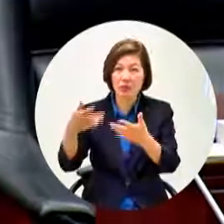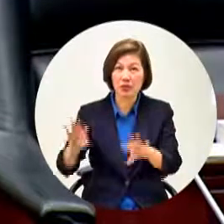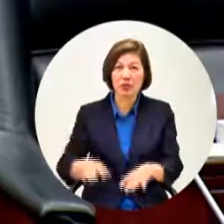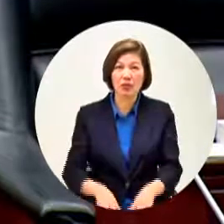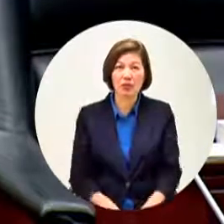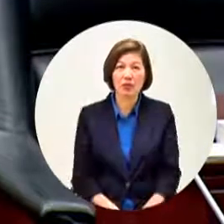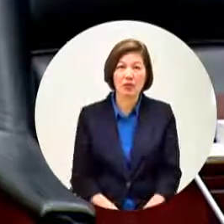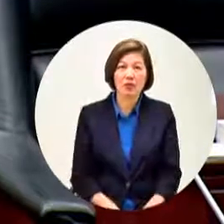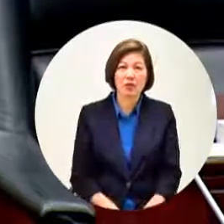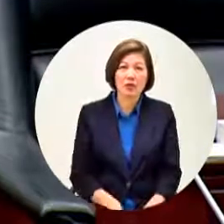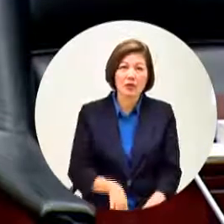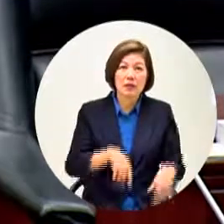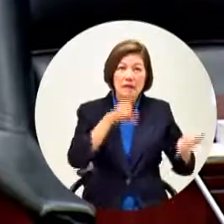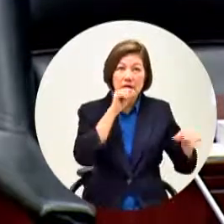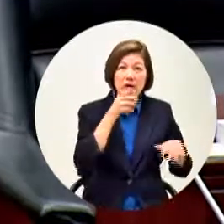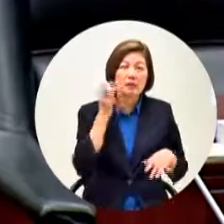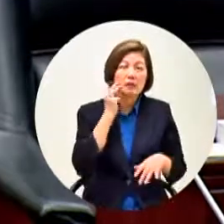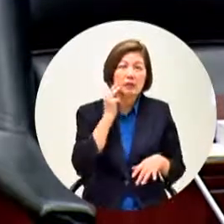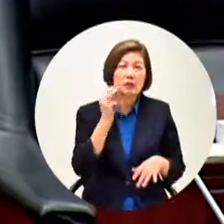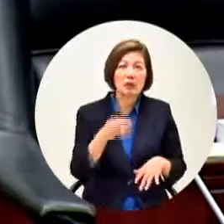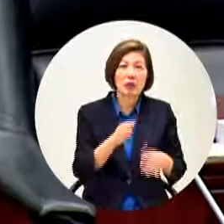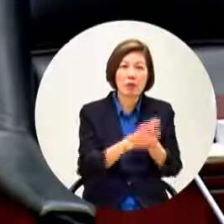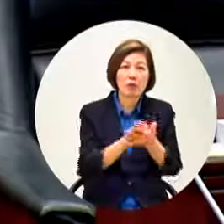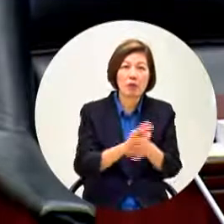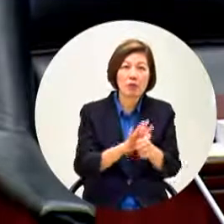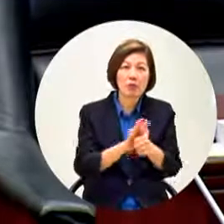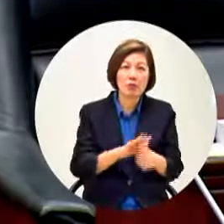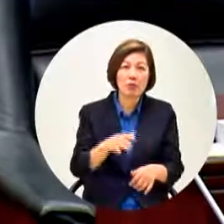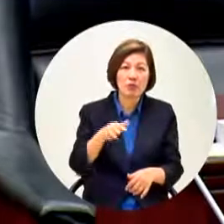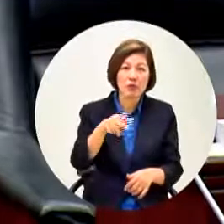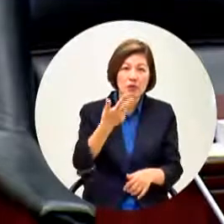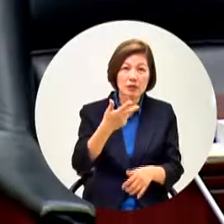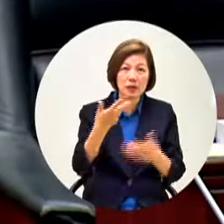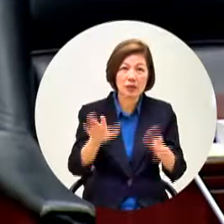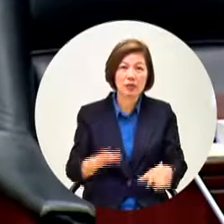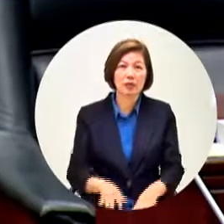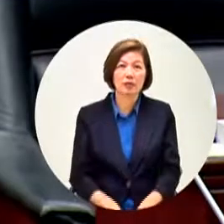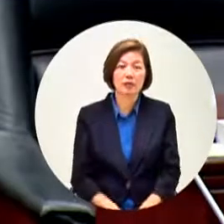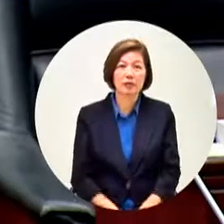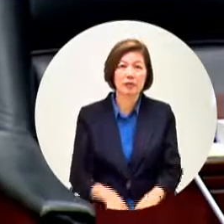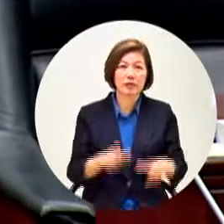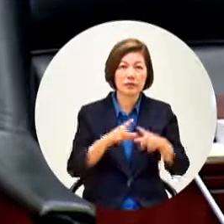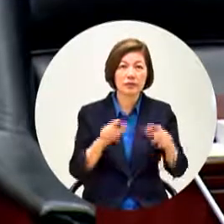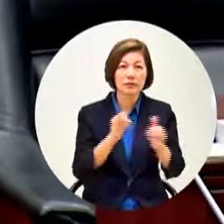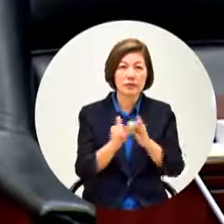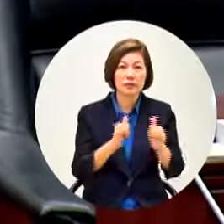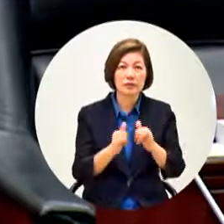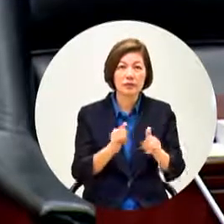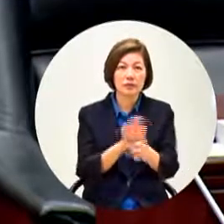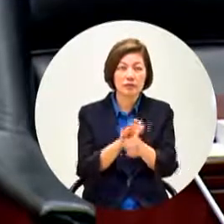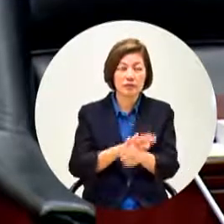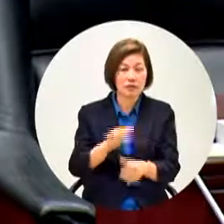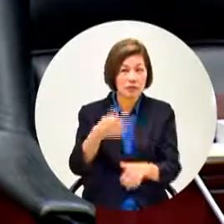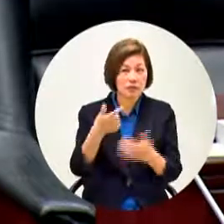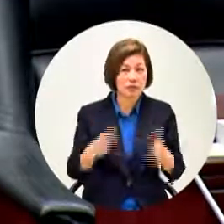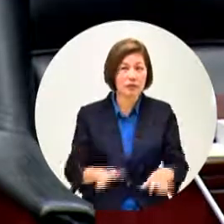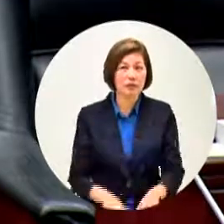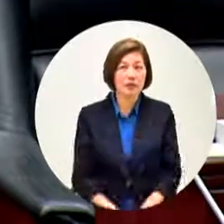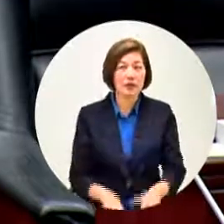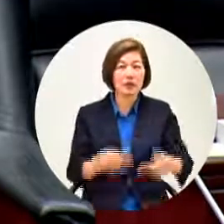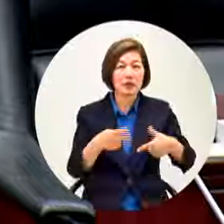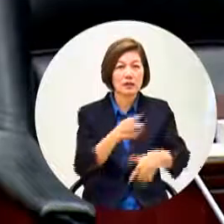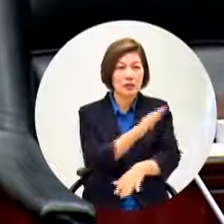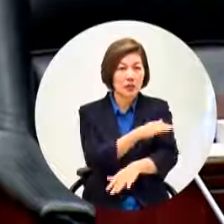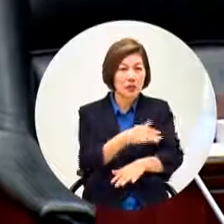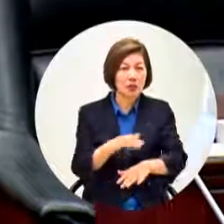务700+个。大社区服务600+个安尼民众，林务的一个人爱服，